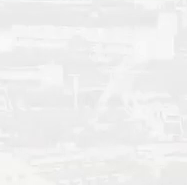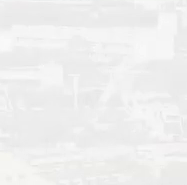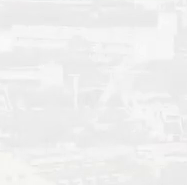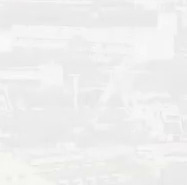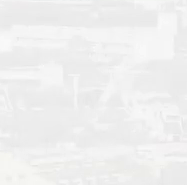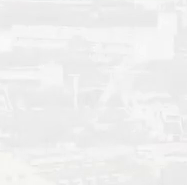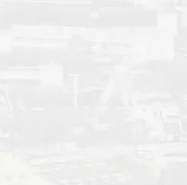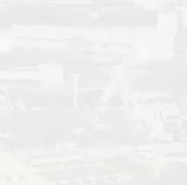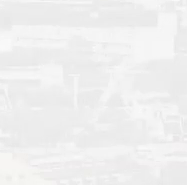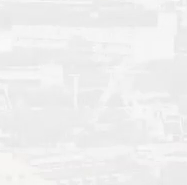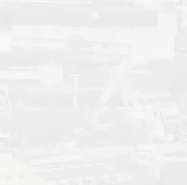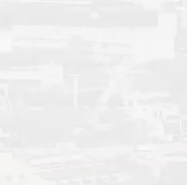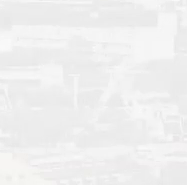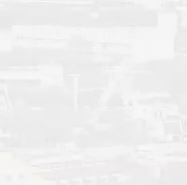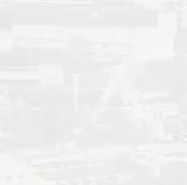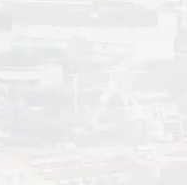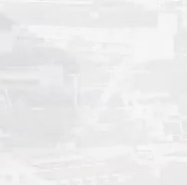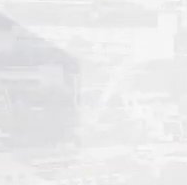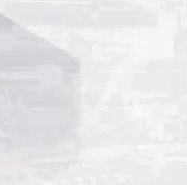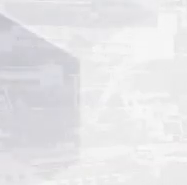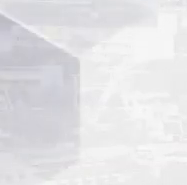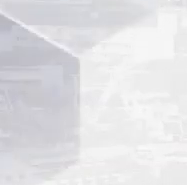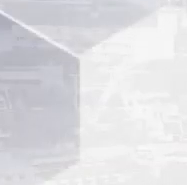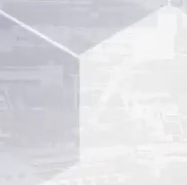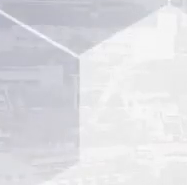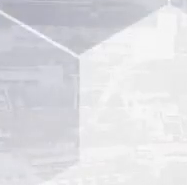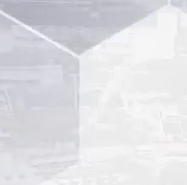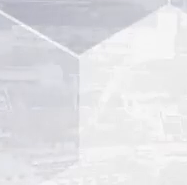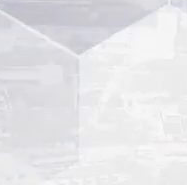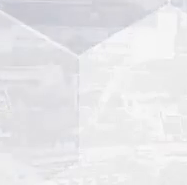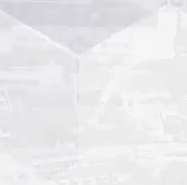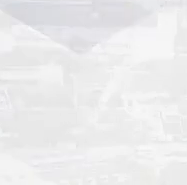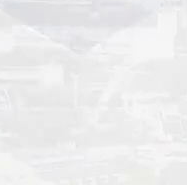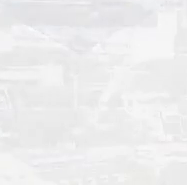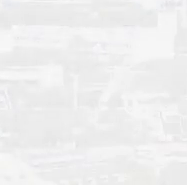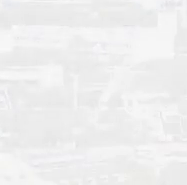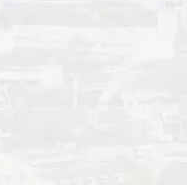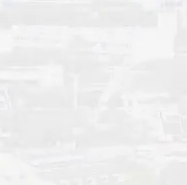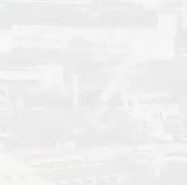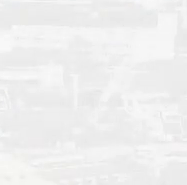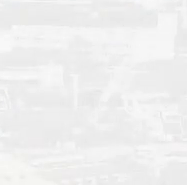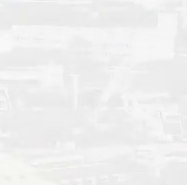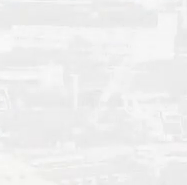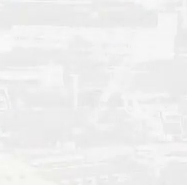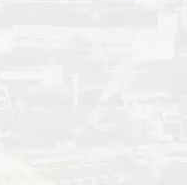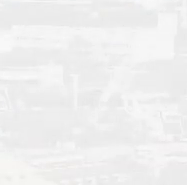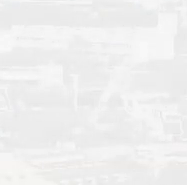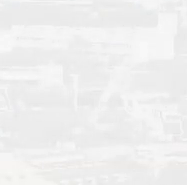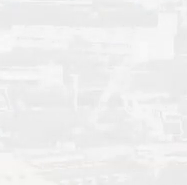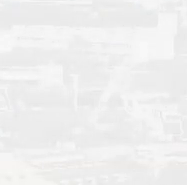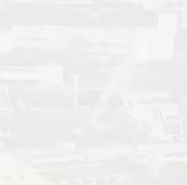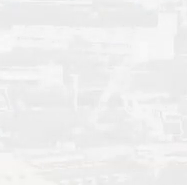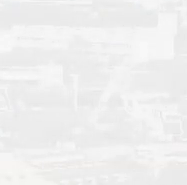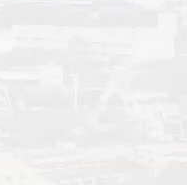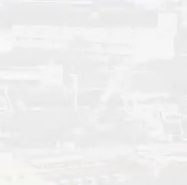ติดตามข่าวสารรวมถึงชมแบบสดๆนะคะสามารถติดตามได้ที่ Facebookเช่น n Lifeรวมถึงช่องอันอื่นๆการติดตามนะคะเพียงแค่กด